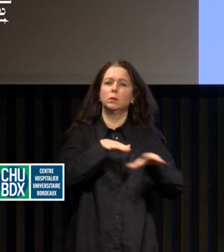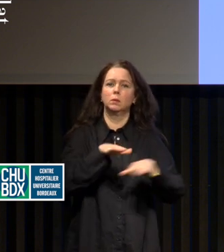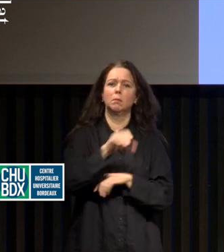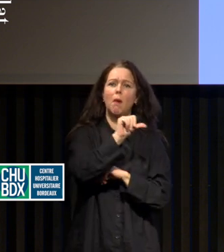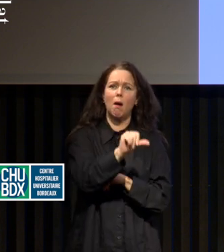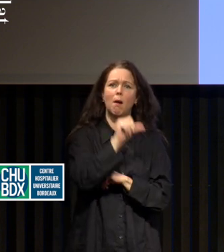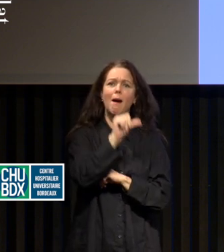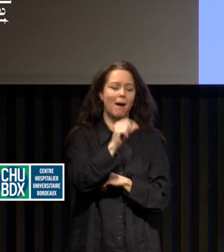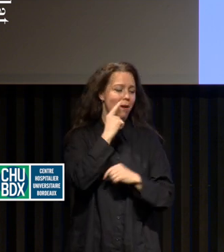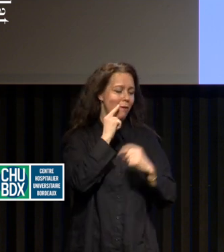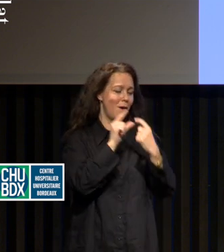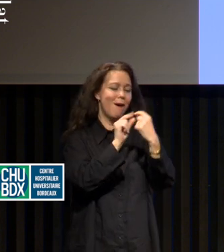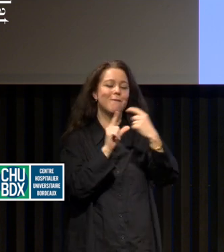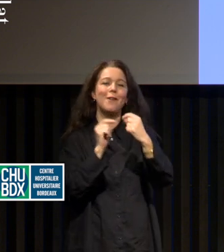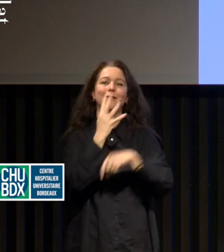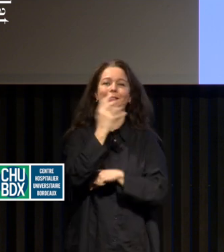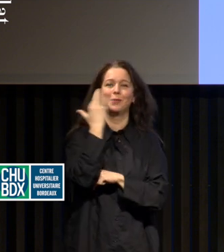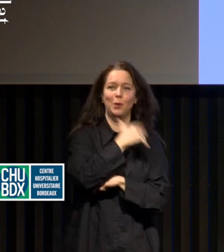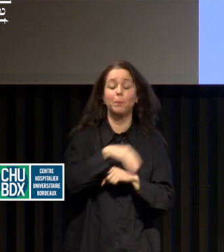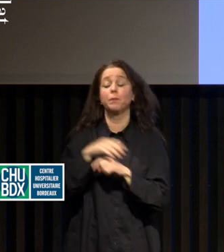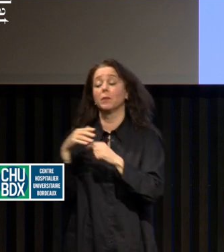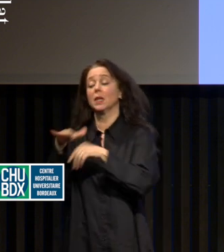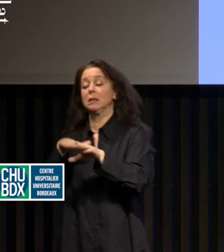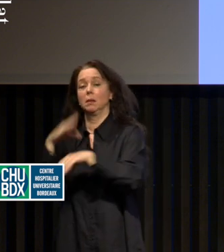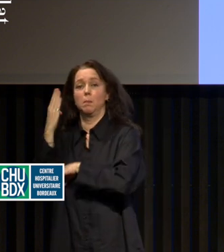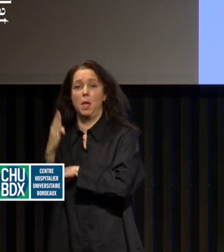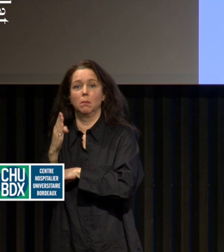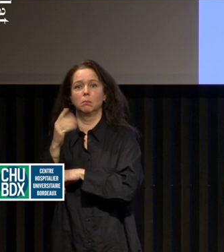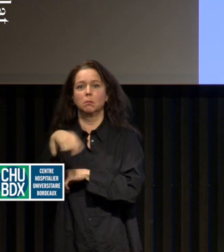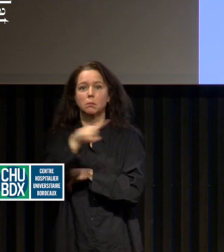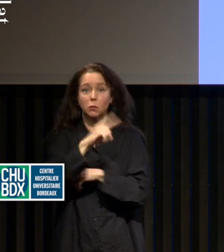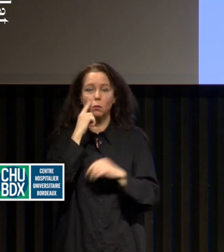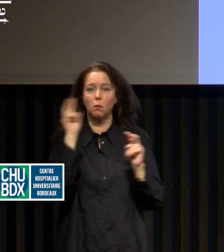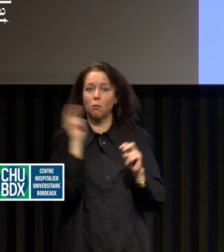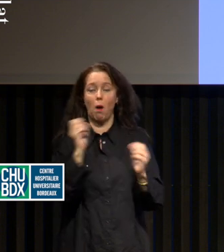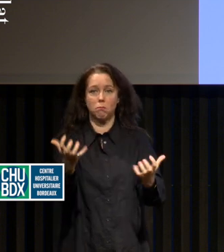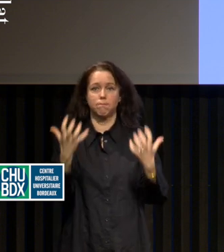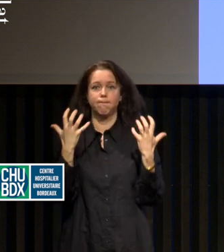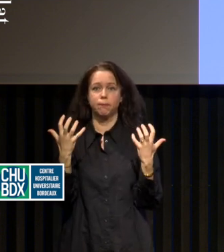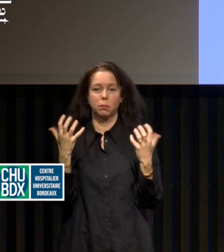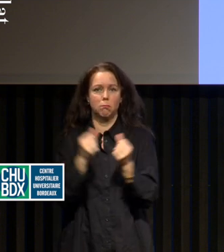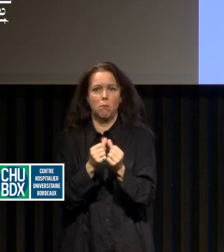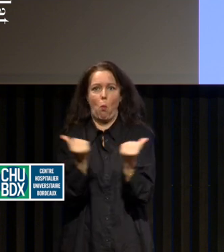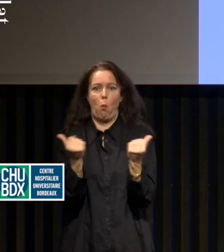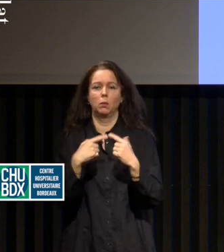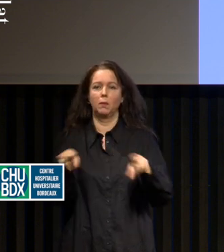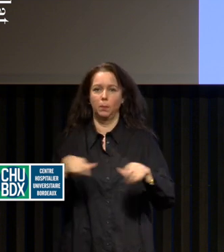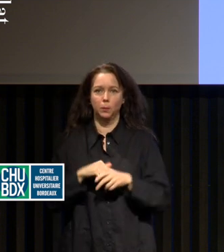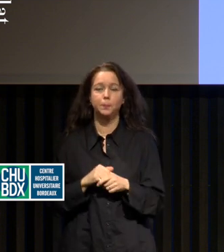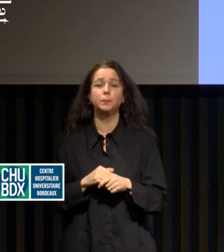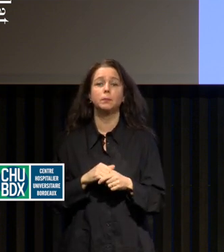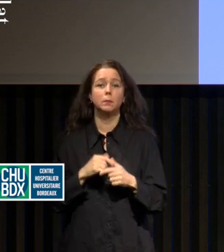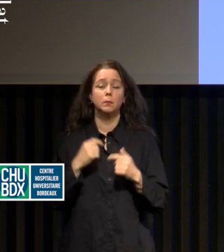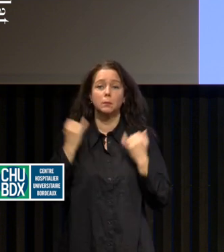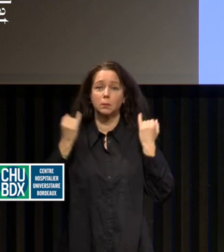là, des quatre couleurs, et puis un écosystème B. Donc, ça vous saute aux yeux que ces deux écosystèmes sont complètement différents. Mais vous imaginez bien que ça,